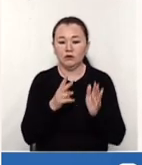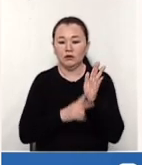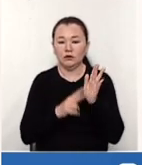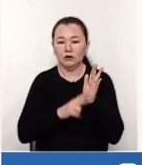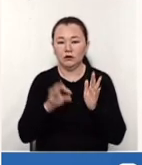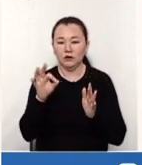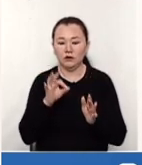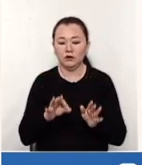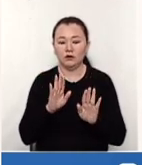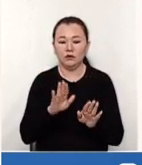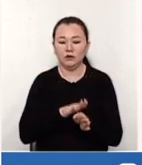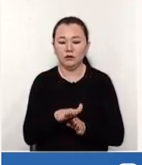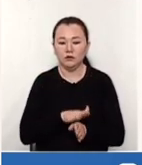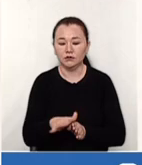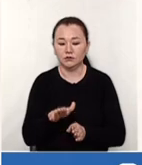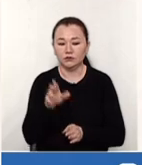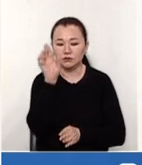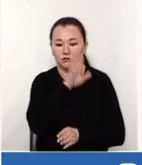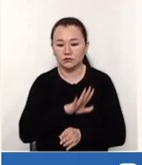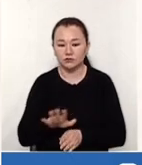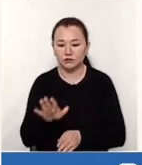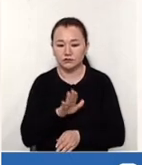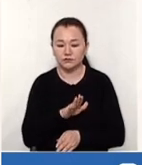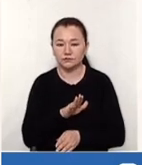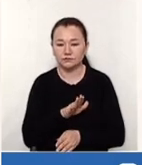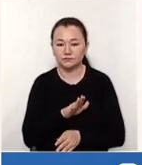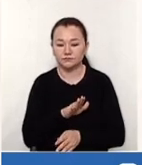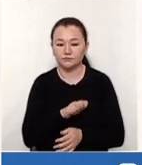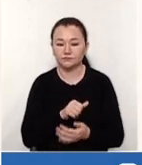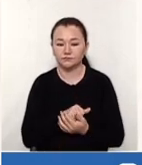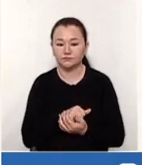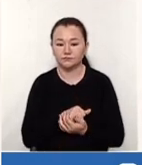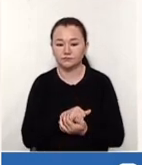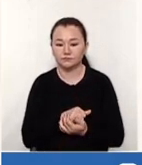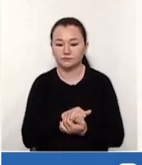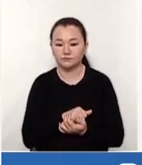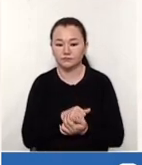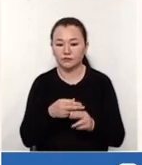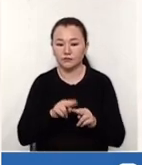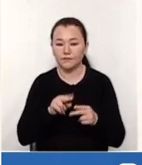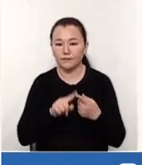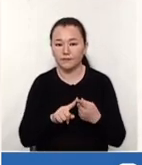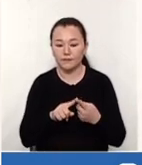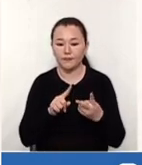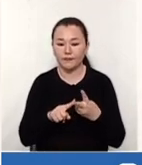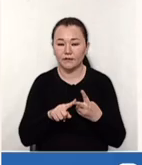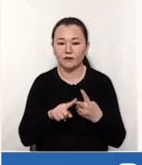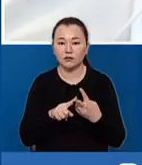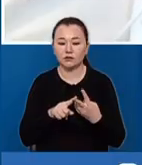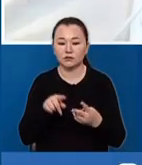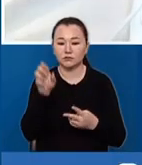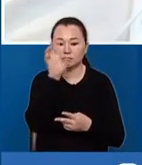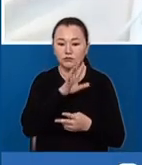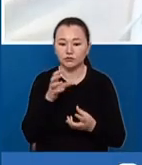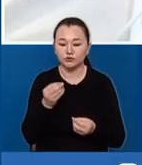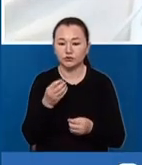70% ғана орындалатын елдердің қатарында жатамыз. Неге? Бұл бір. Екіншіден, енді